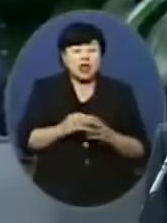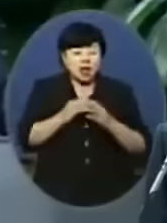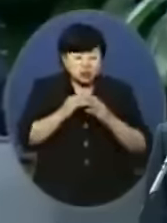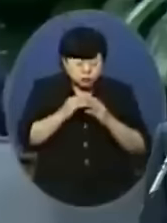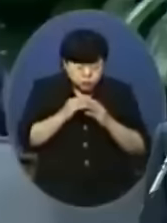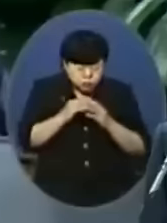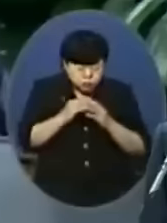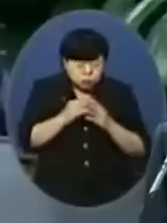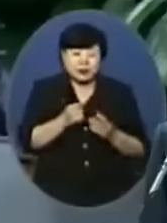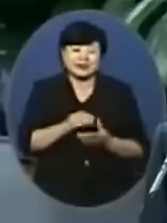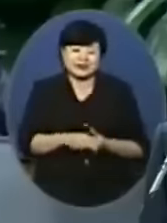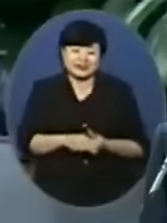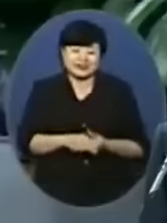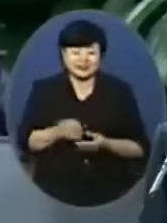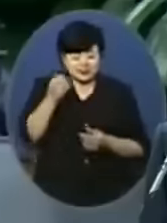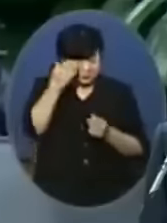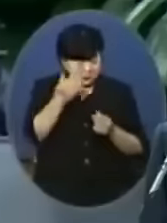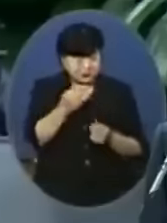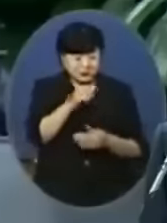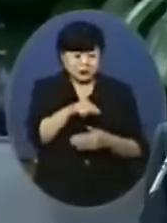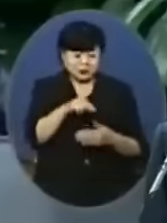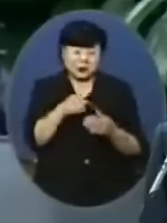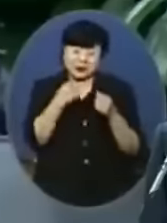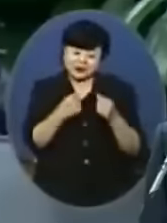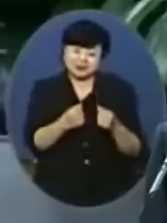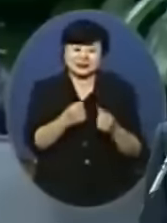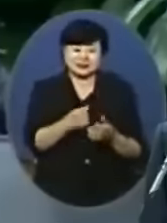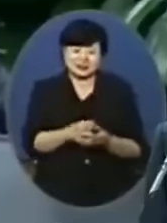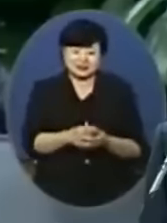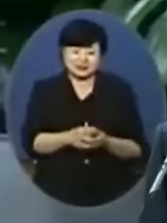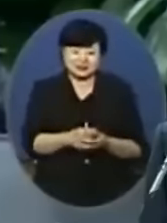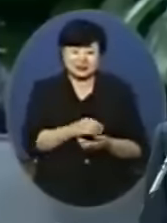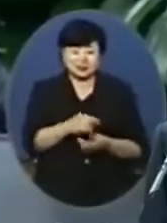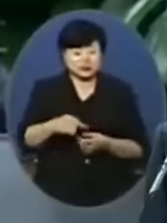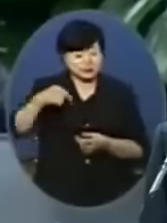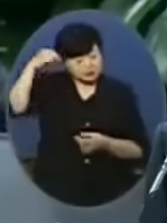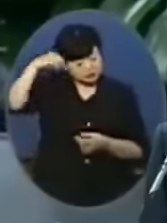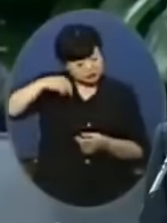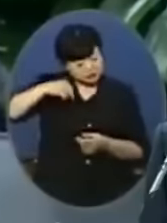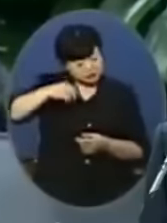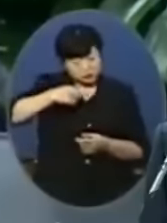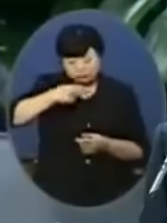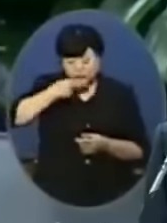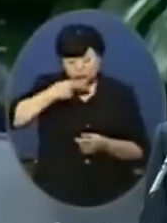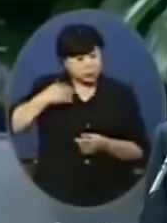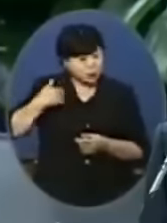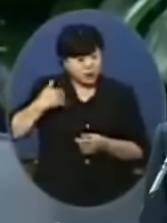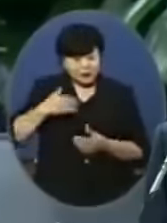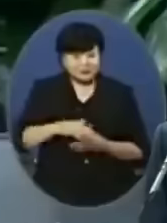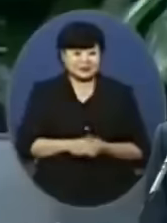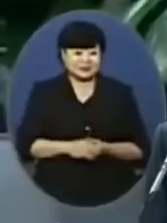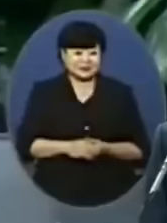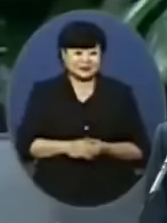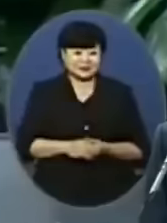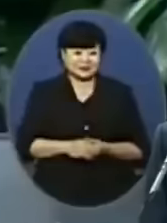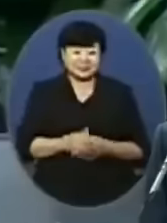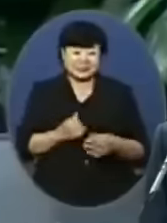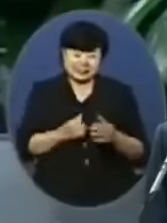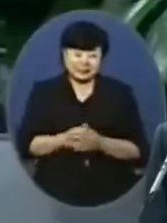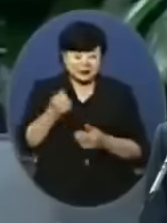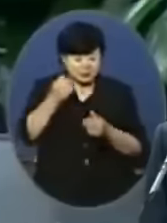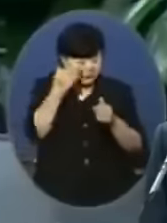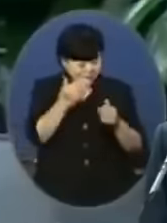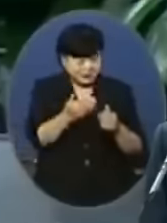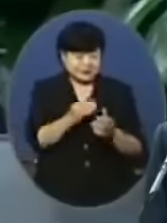때문에 성령이 여러분 속에 계시면서도 여러분이 모르고 계신 것입니다. 그러므로